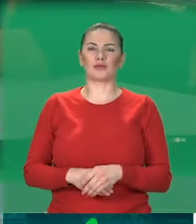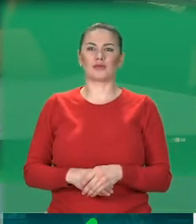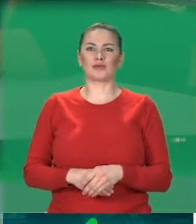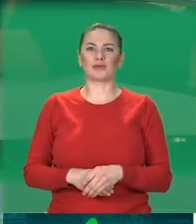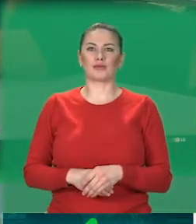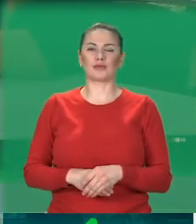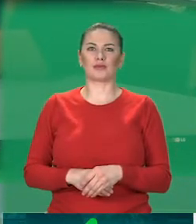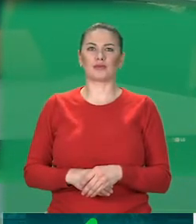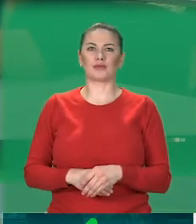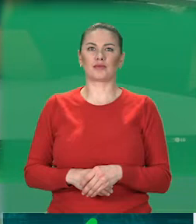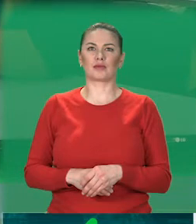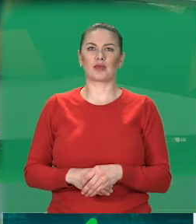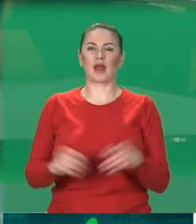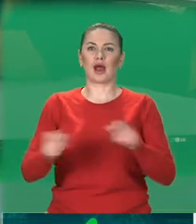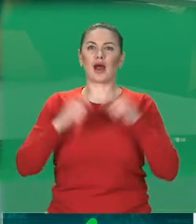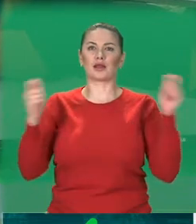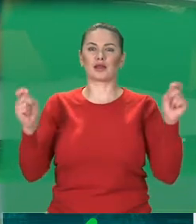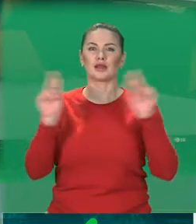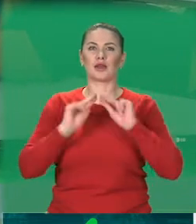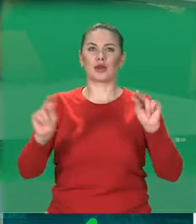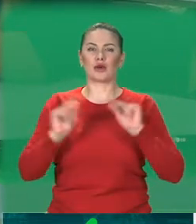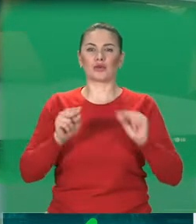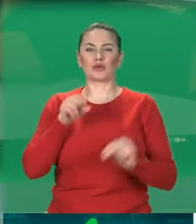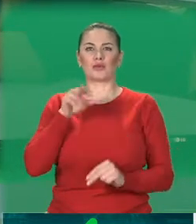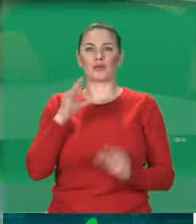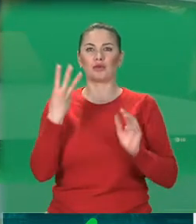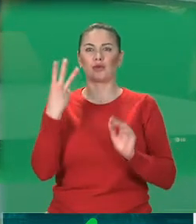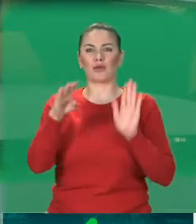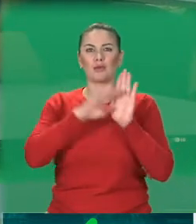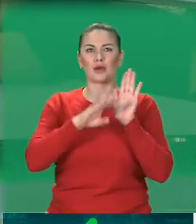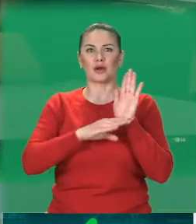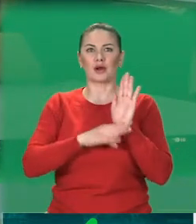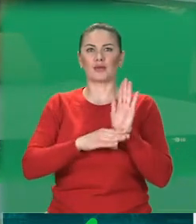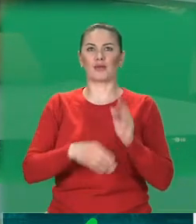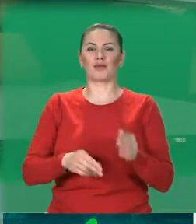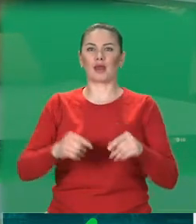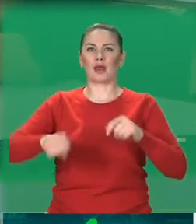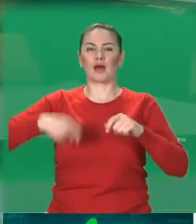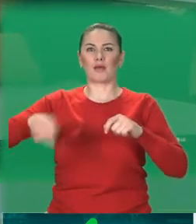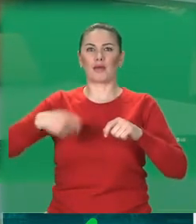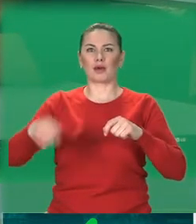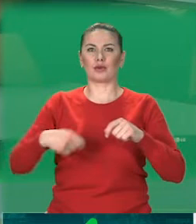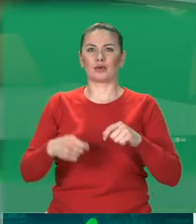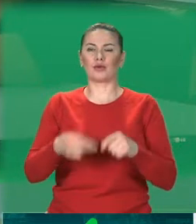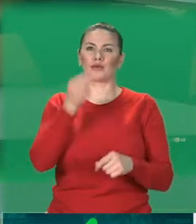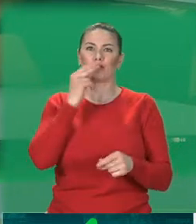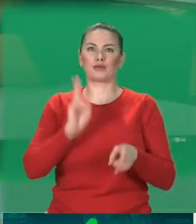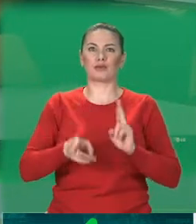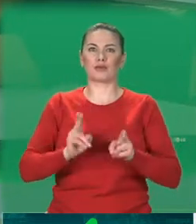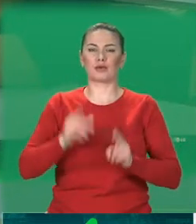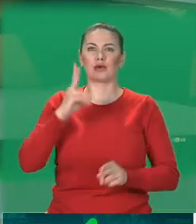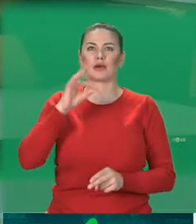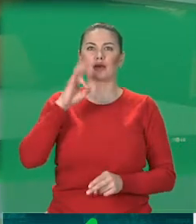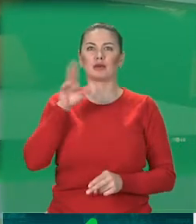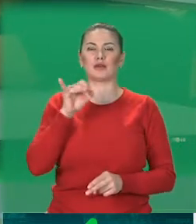старшего поколения организованы курсы по 3 программам – портной, кондитер и парикмахер. Срок обучения составит от 1 до 2 месяцев